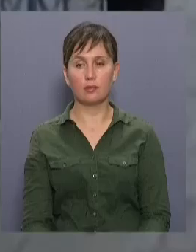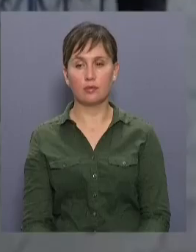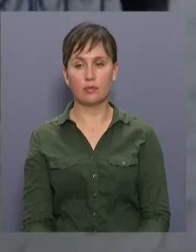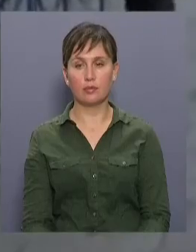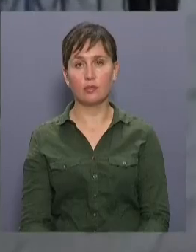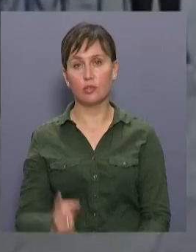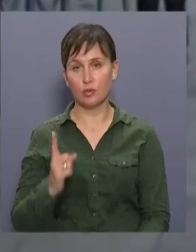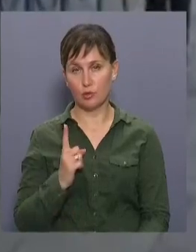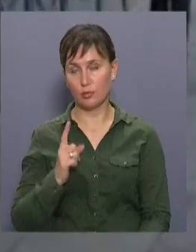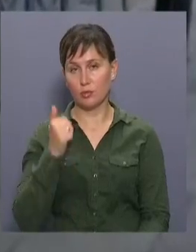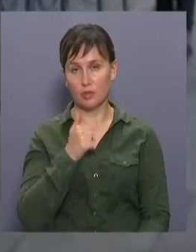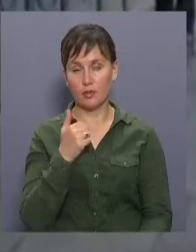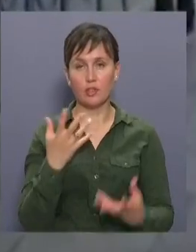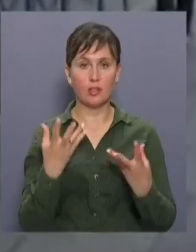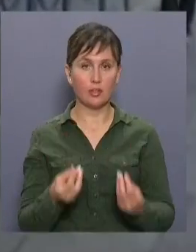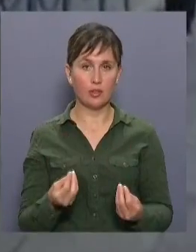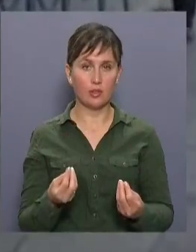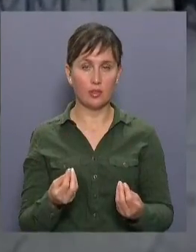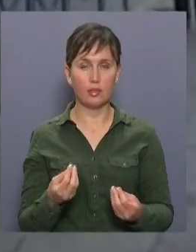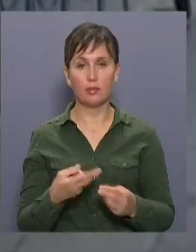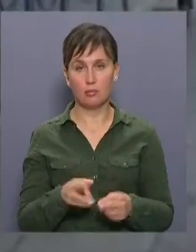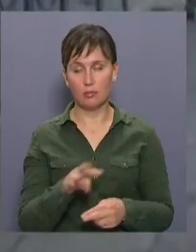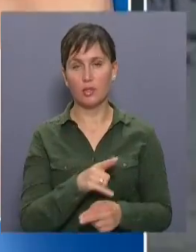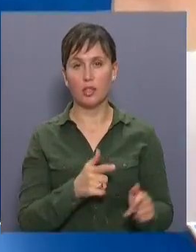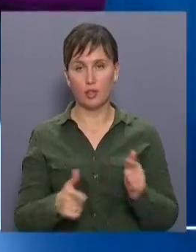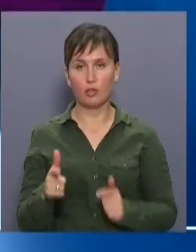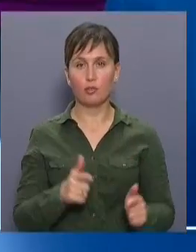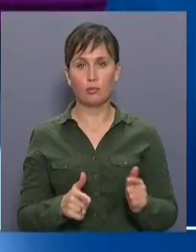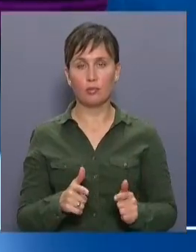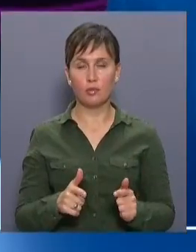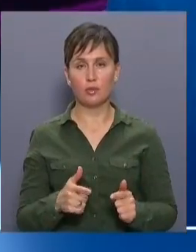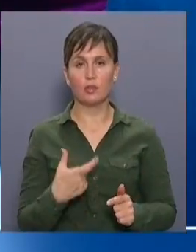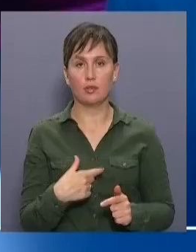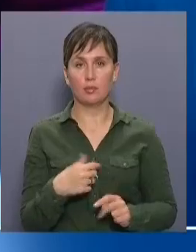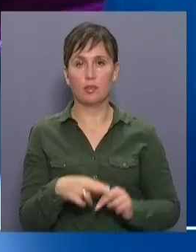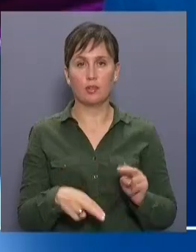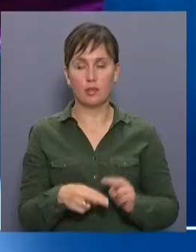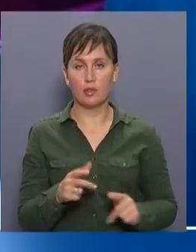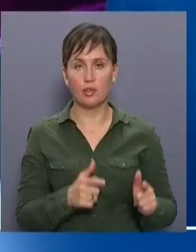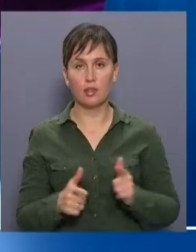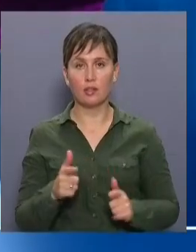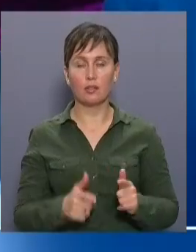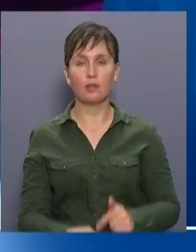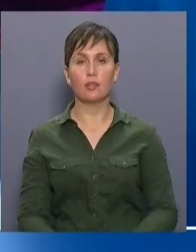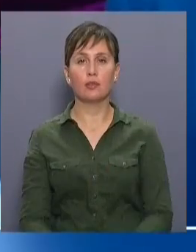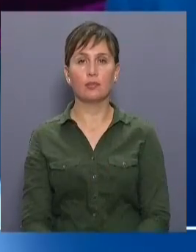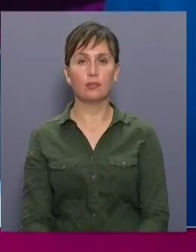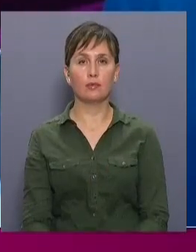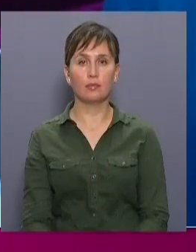Ждем завтрашний бой, к которому готовимся, на который настраиваемся и в котором надо